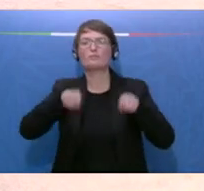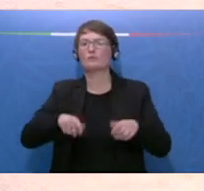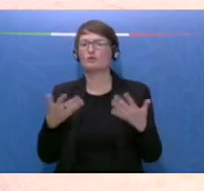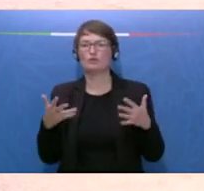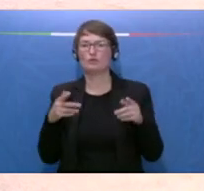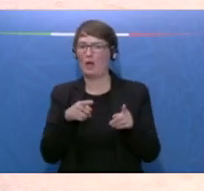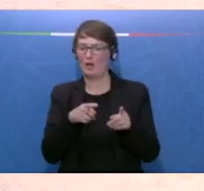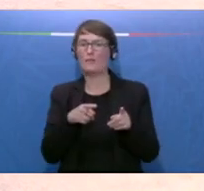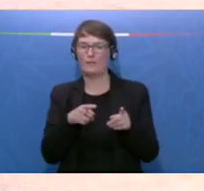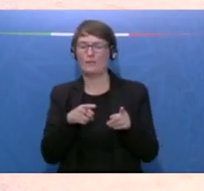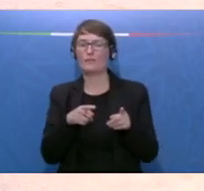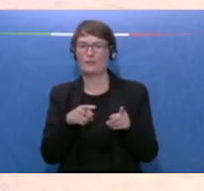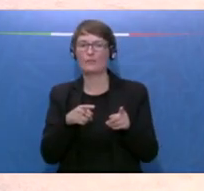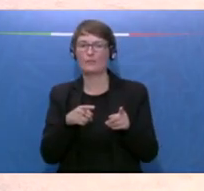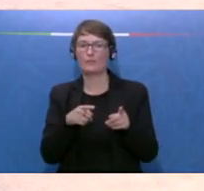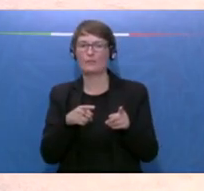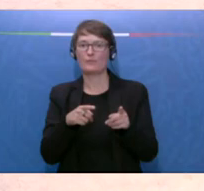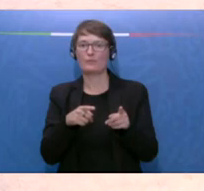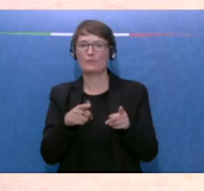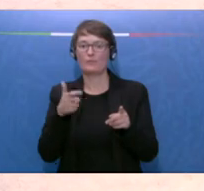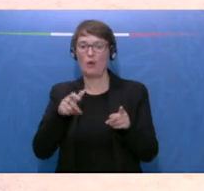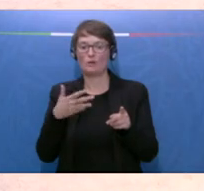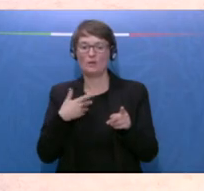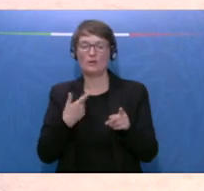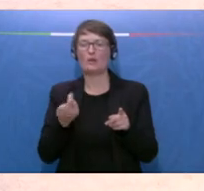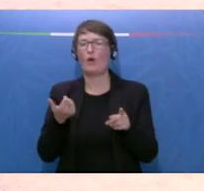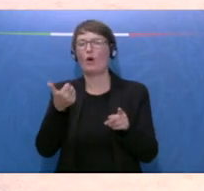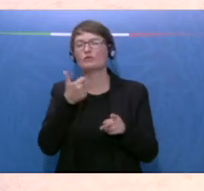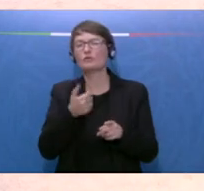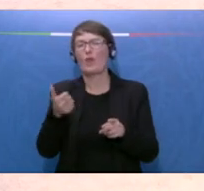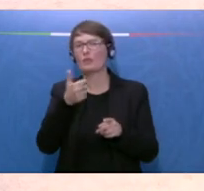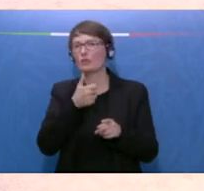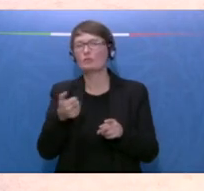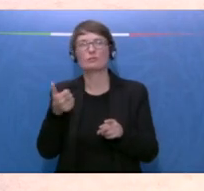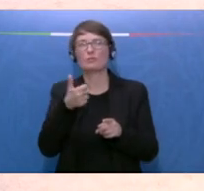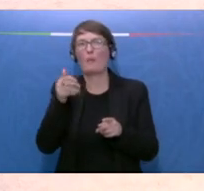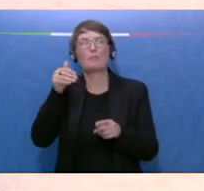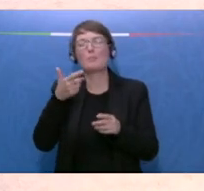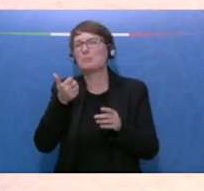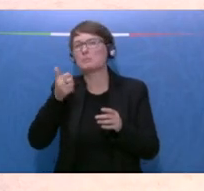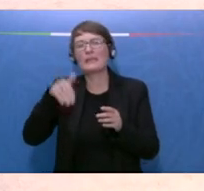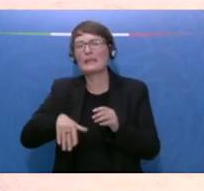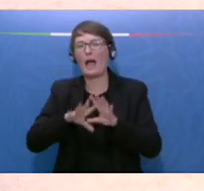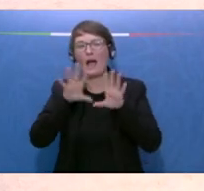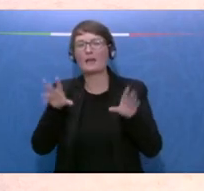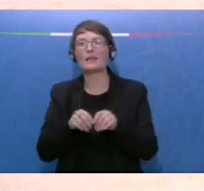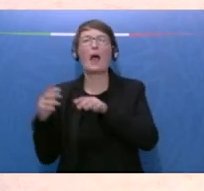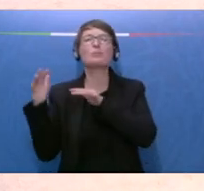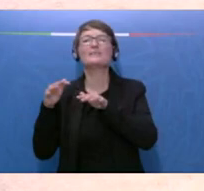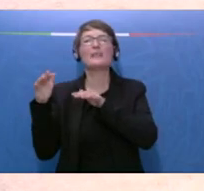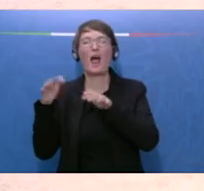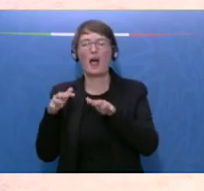perché le centinaia di migliaia forse milioni di migranti sono necessariamente alla